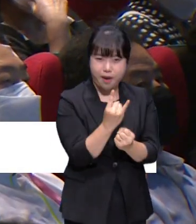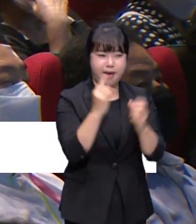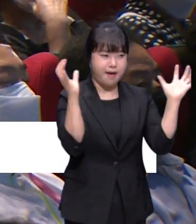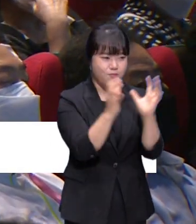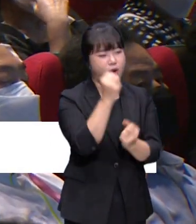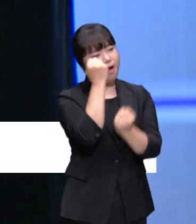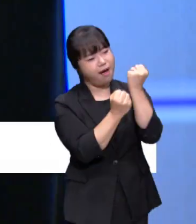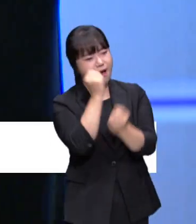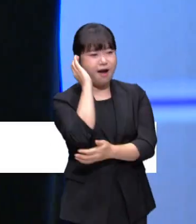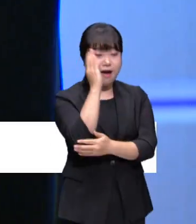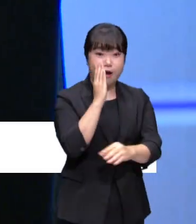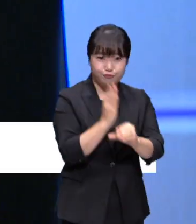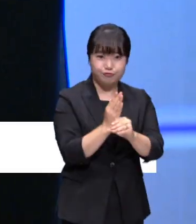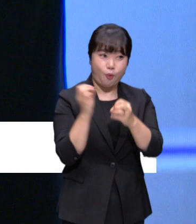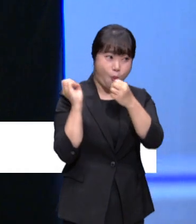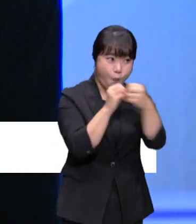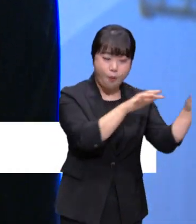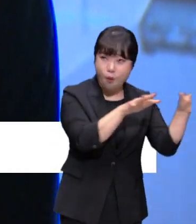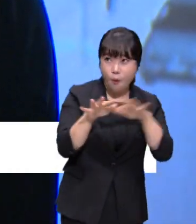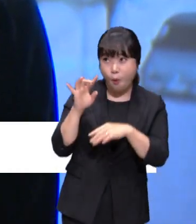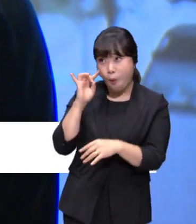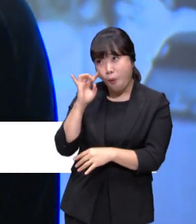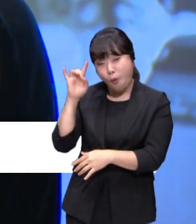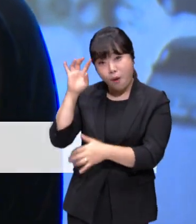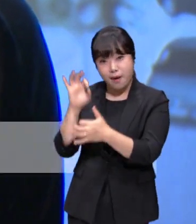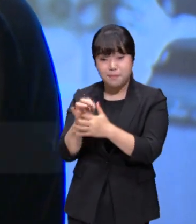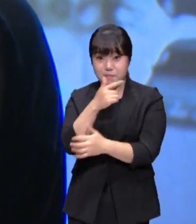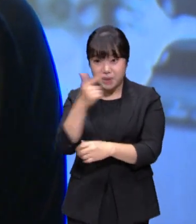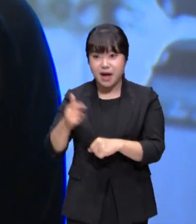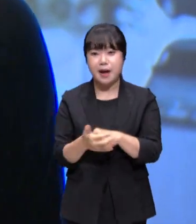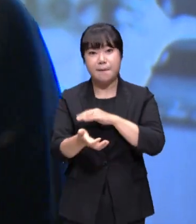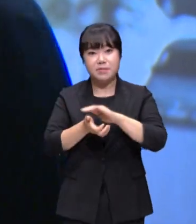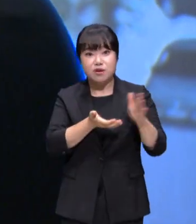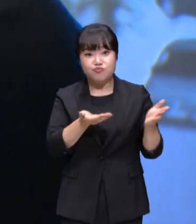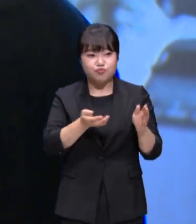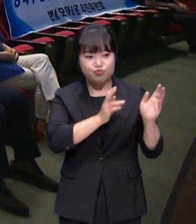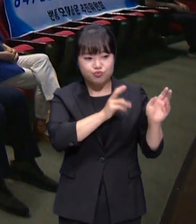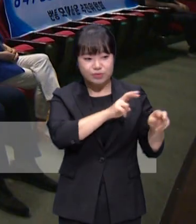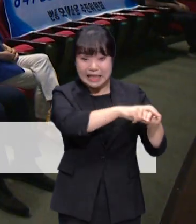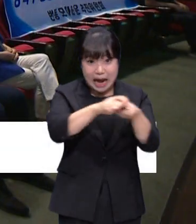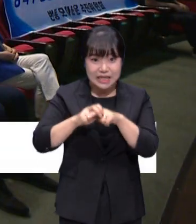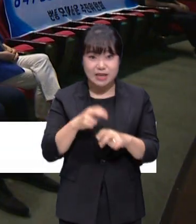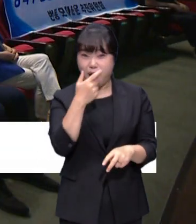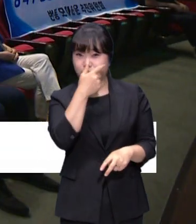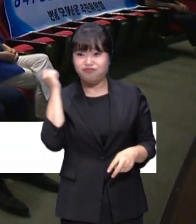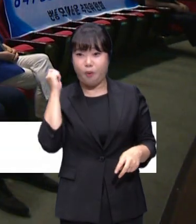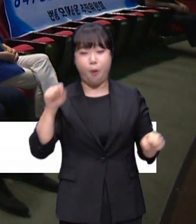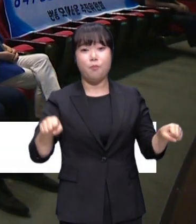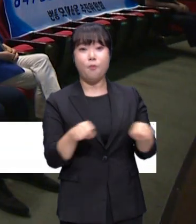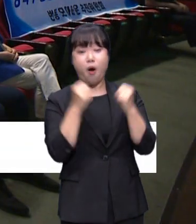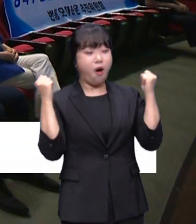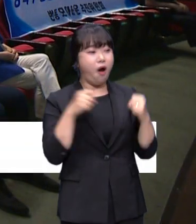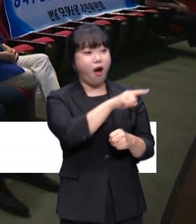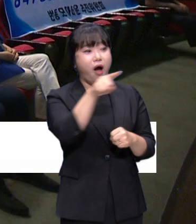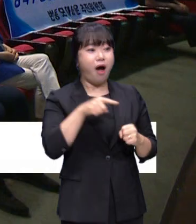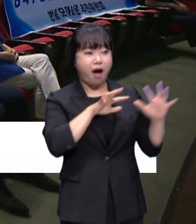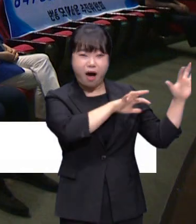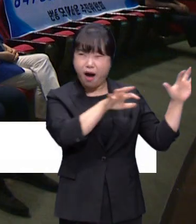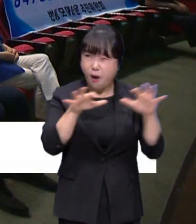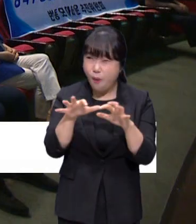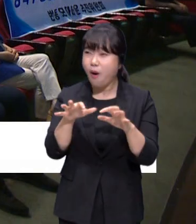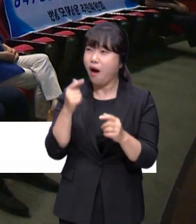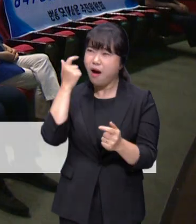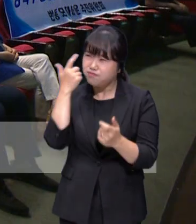있습니다. 주민들의 관심 역시 높습니다. 준비된 좌석이 모두 꽉 찰 정도인데 기대감만큼 현장의